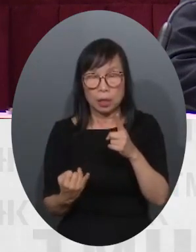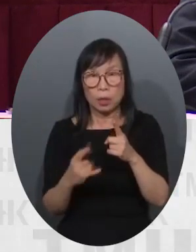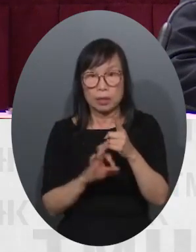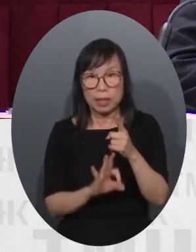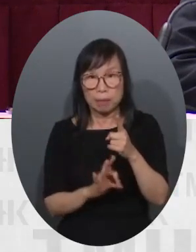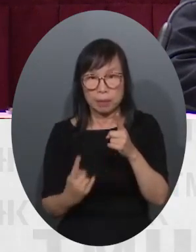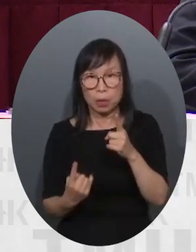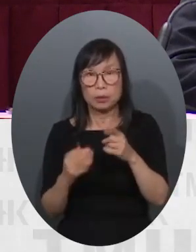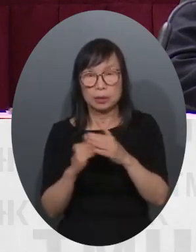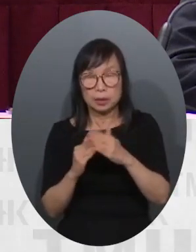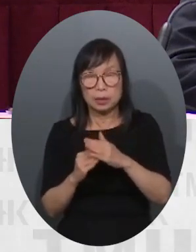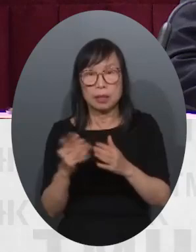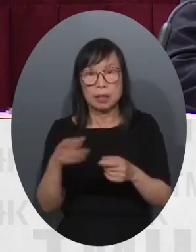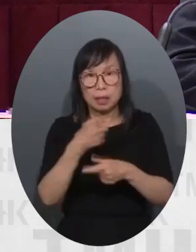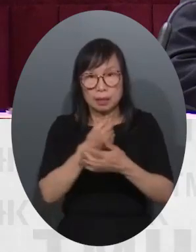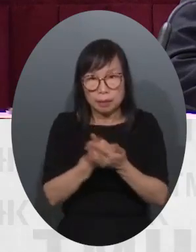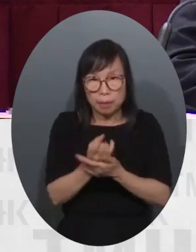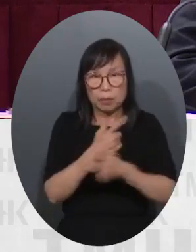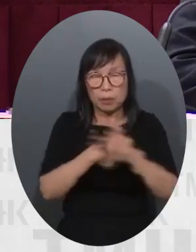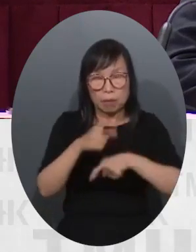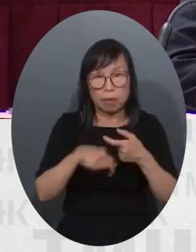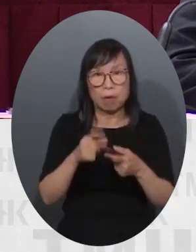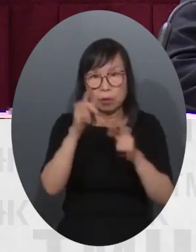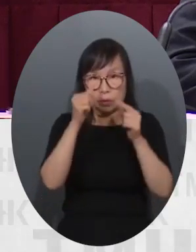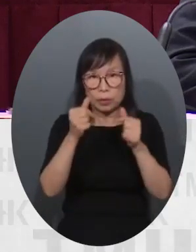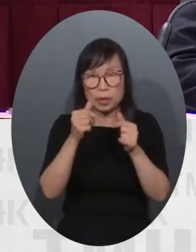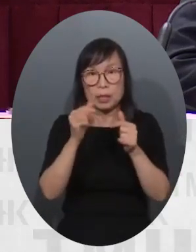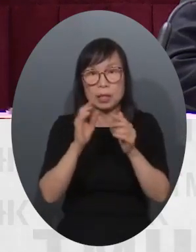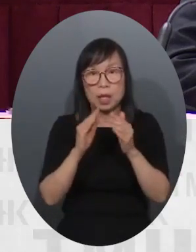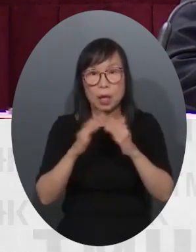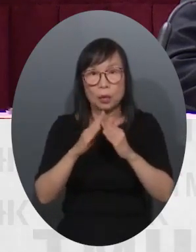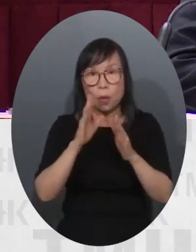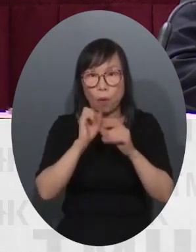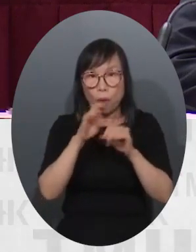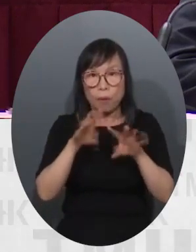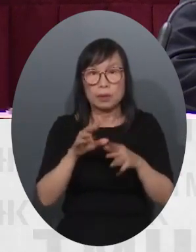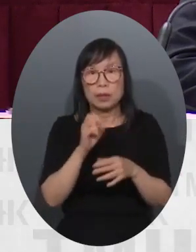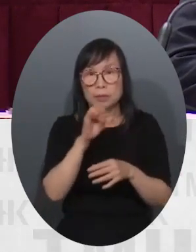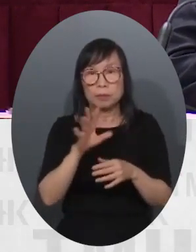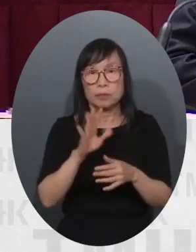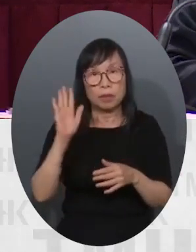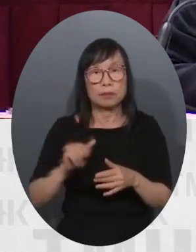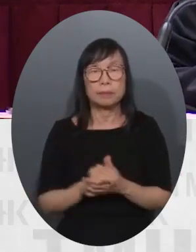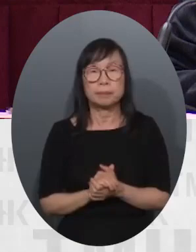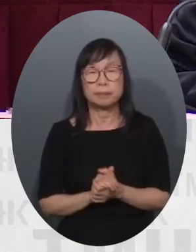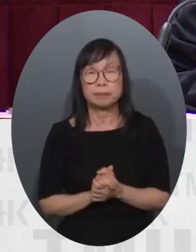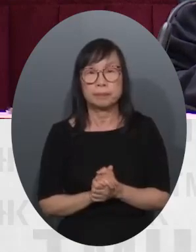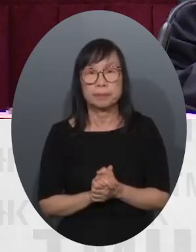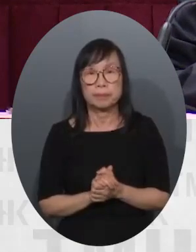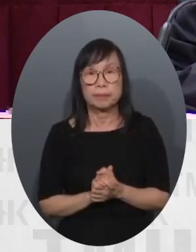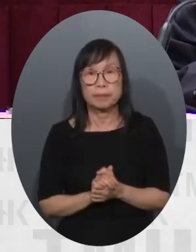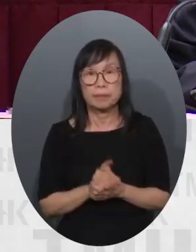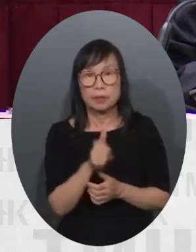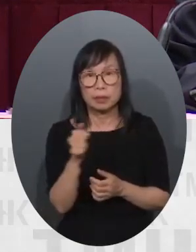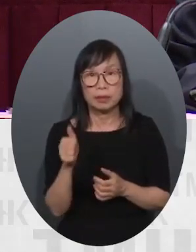經審核財務報表及董事局報告當作已被讀出。